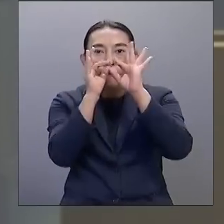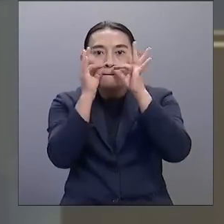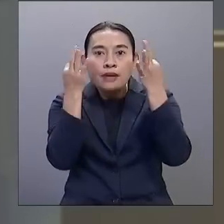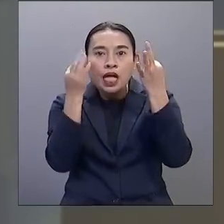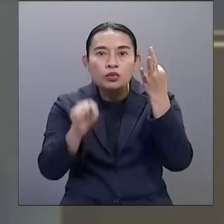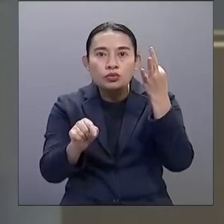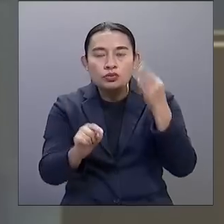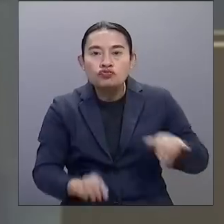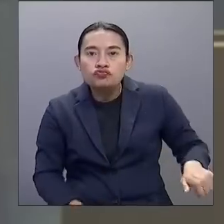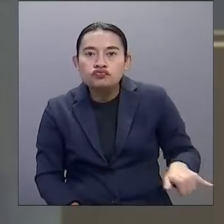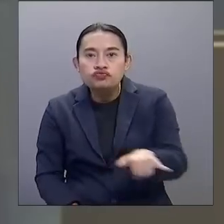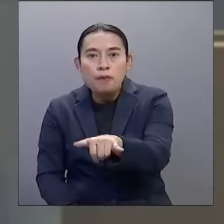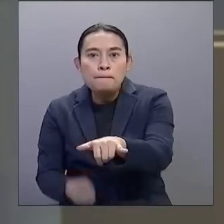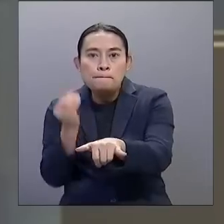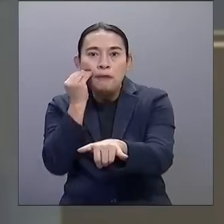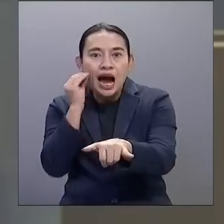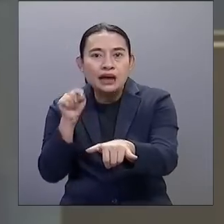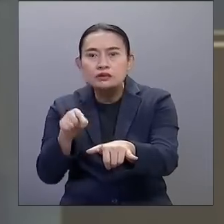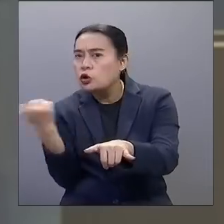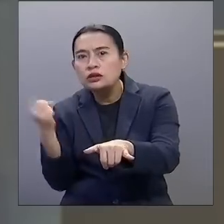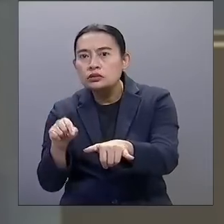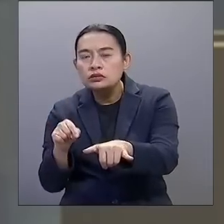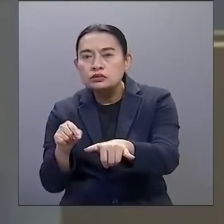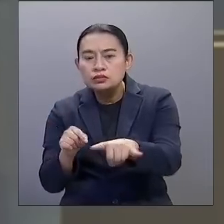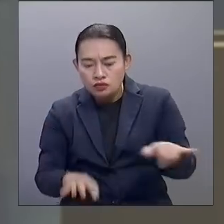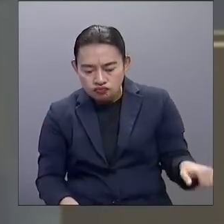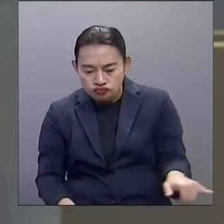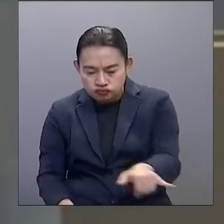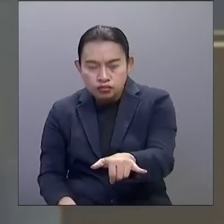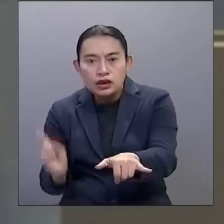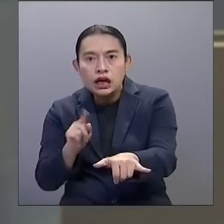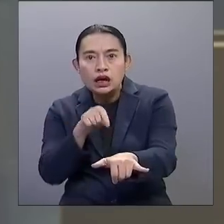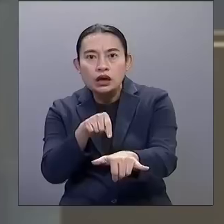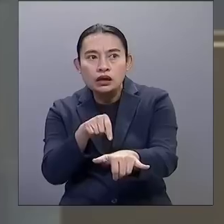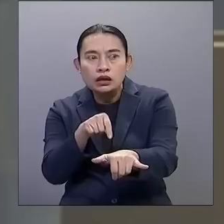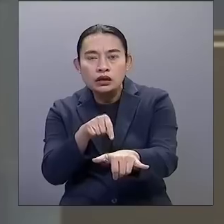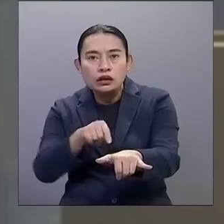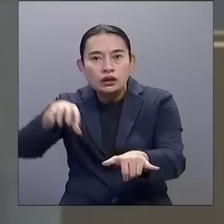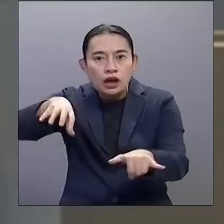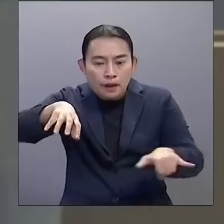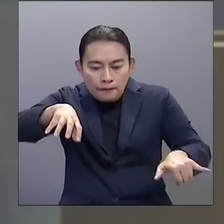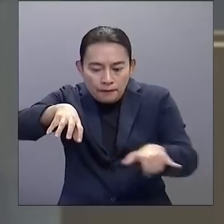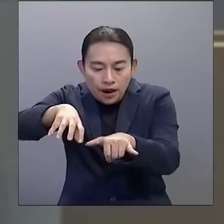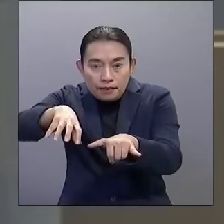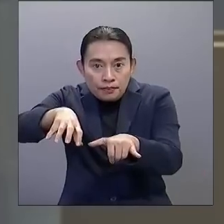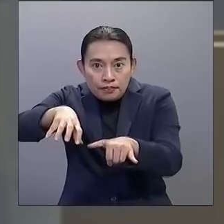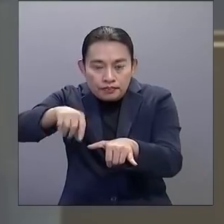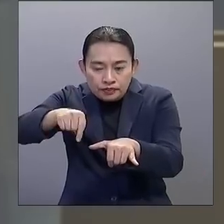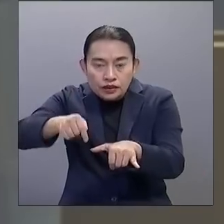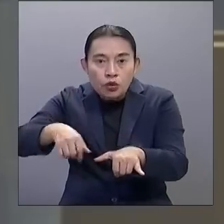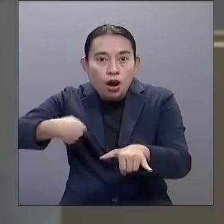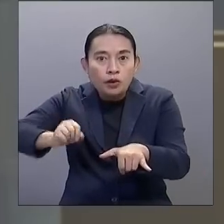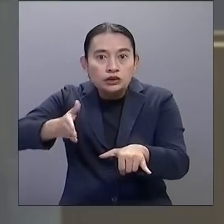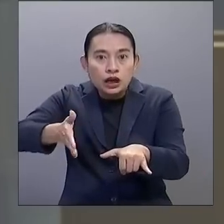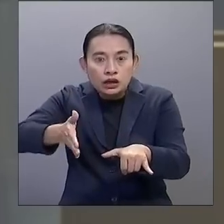เข้าไปในบ้านของคนอื่นลักษณะนี้จะถือว่าเป็นบุกรุกไหมเข้าไปแล้วถ้าเกิดไปข่วนเบาะหรือว่าไปทำข้าวของเสียห